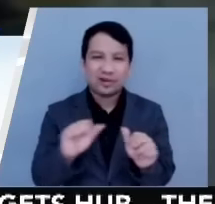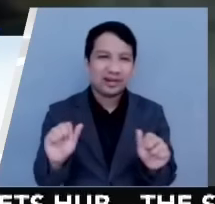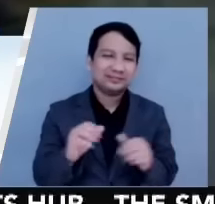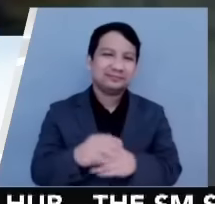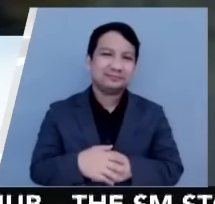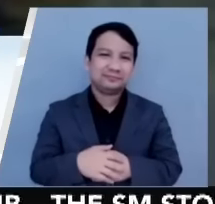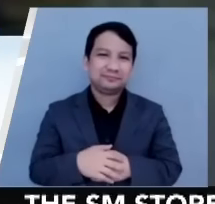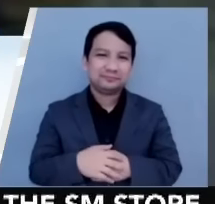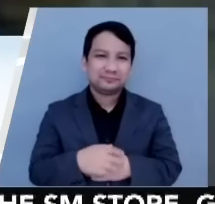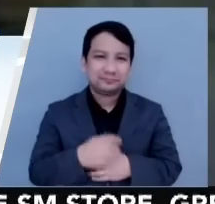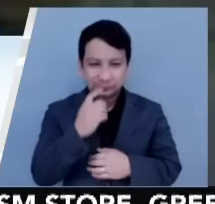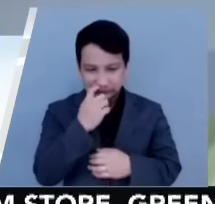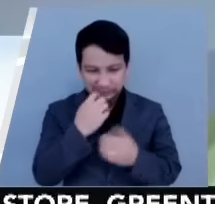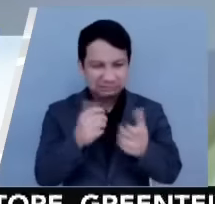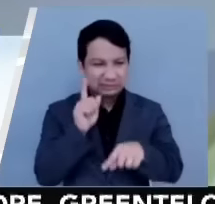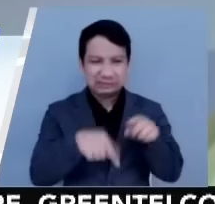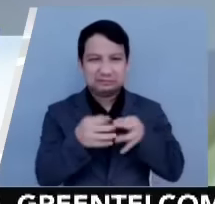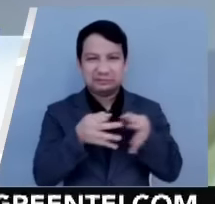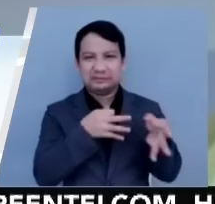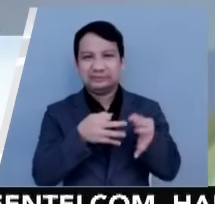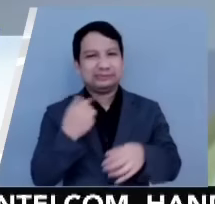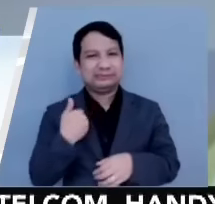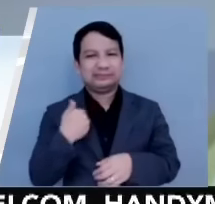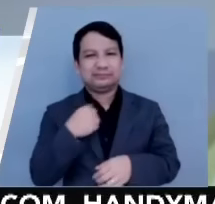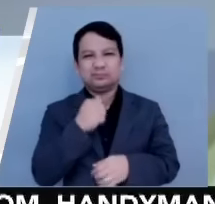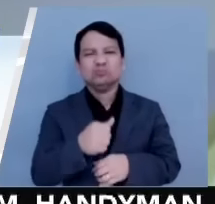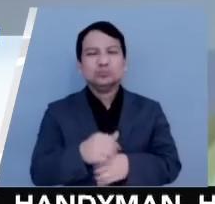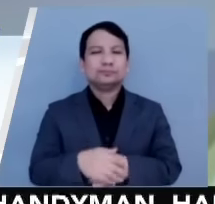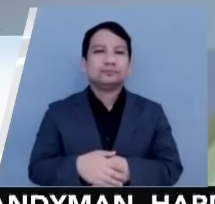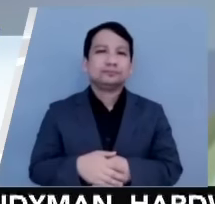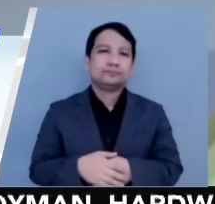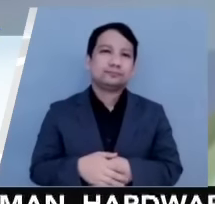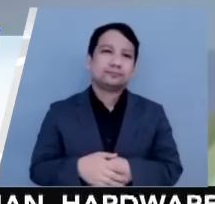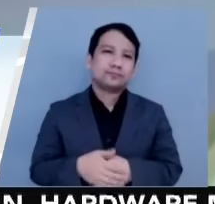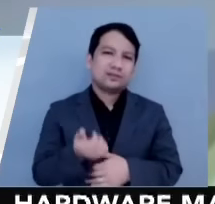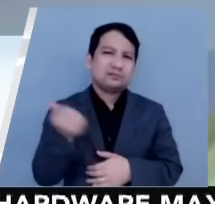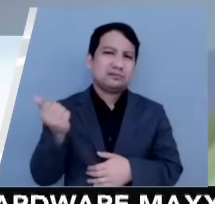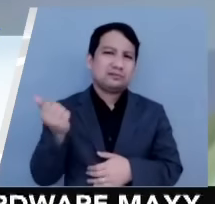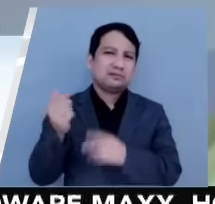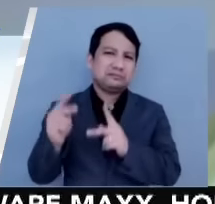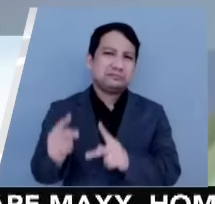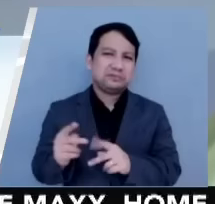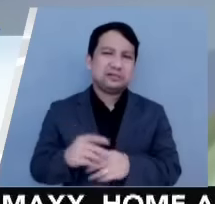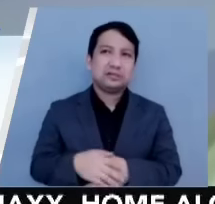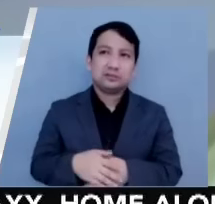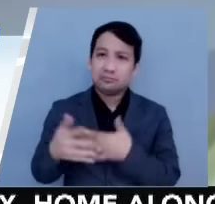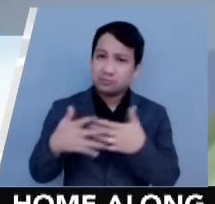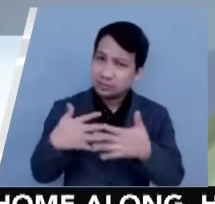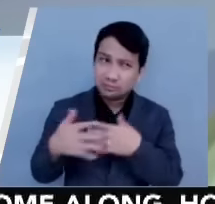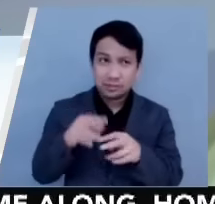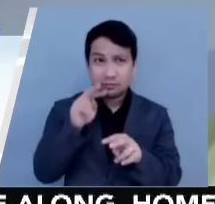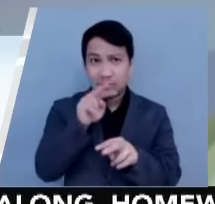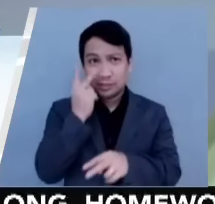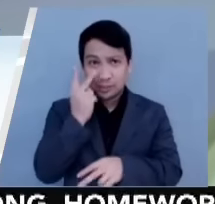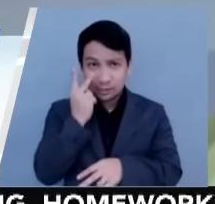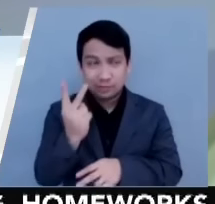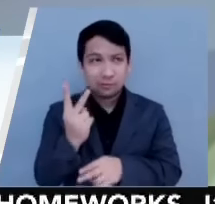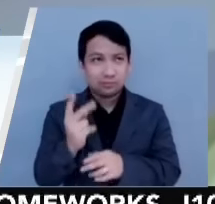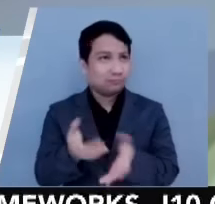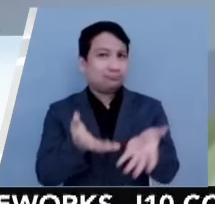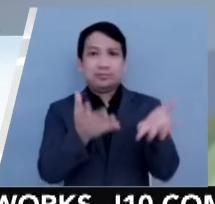to explain myself din naman po to other people. Whatever they see is that's what they're gonna